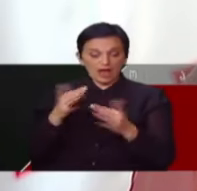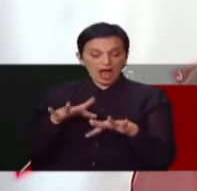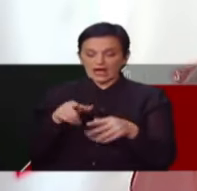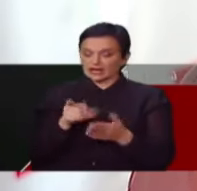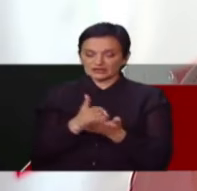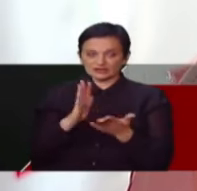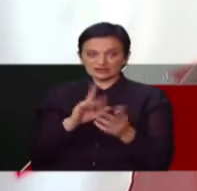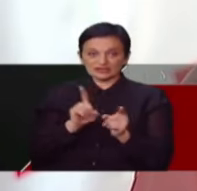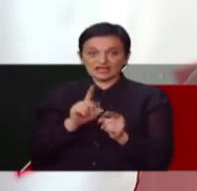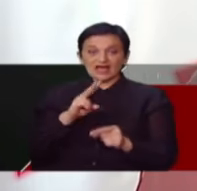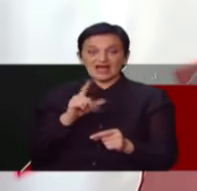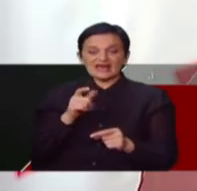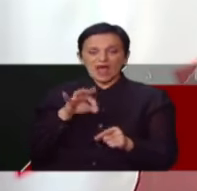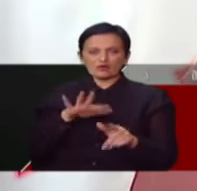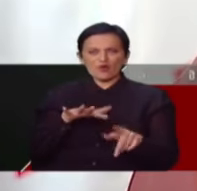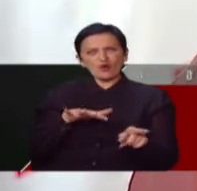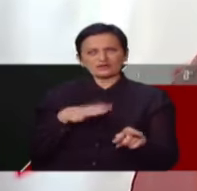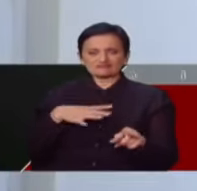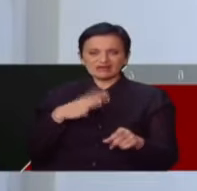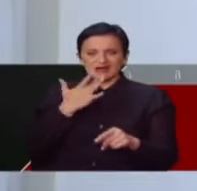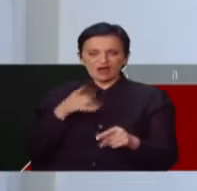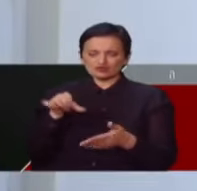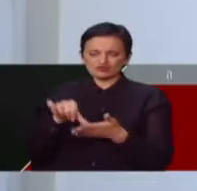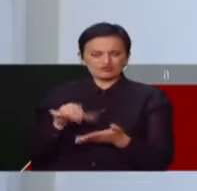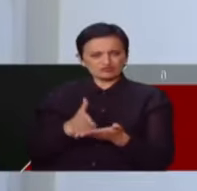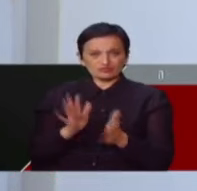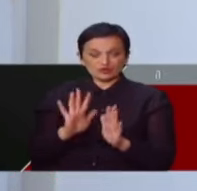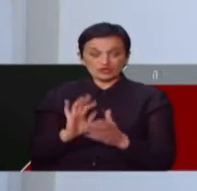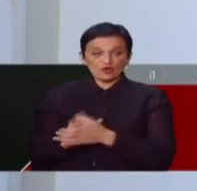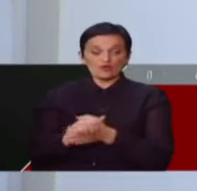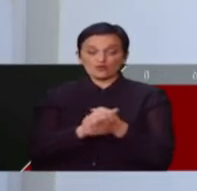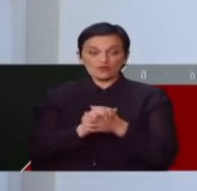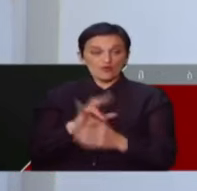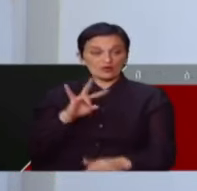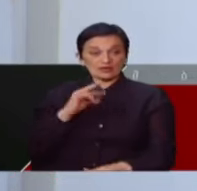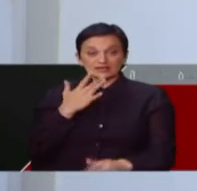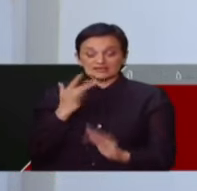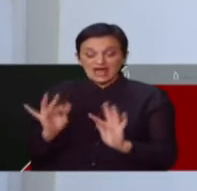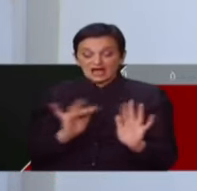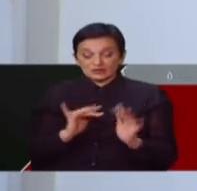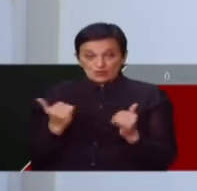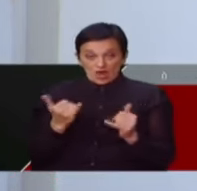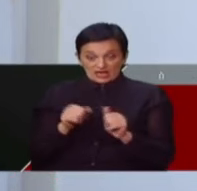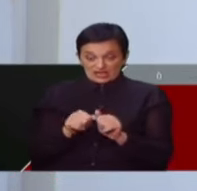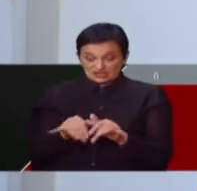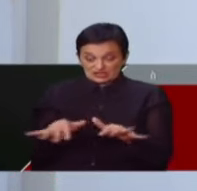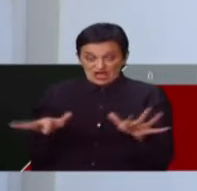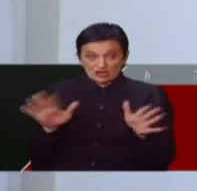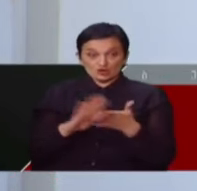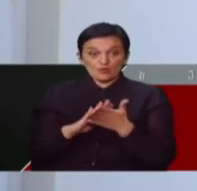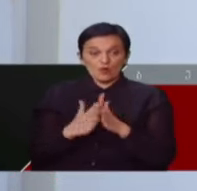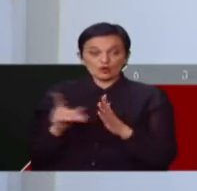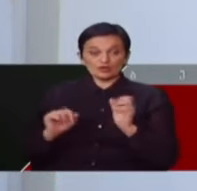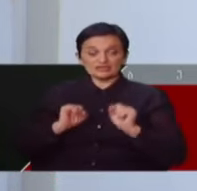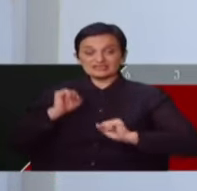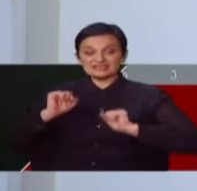როგორც ლელოს ადგილის მაინც და მაინც არ არის ქართულ პოლიტიკაში. ის რომ კოლექტიური ნაცმოძრაობა ახლა დაშლილ მდგომარეობაში ცდილობს